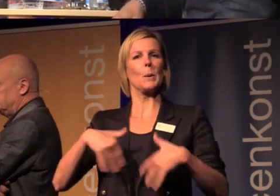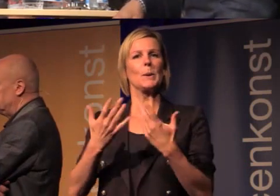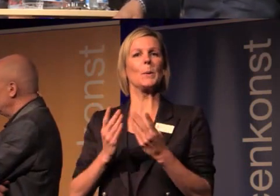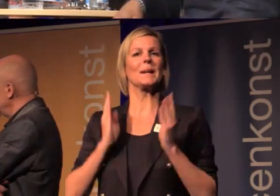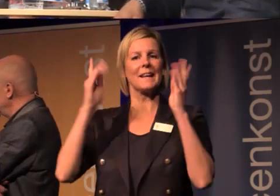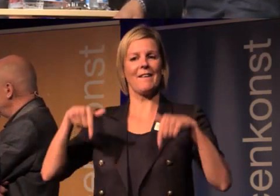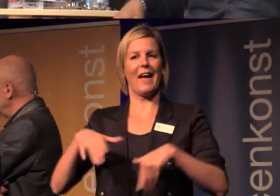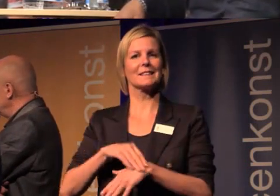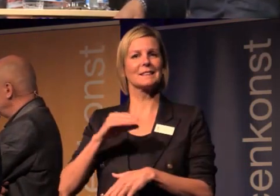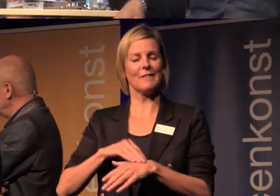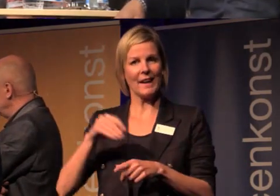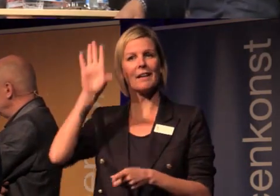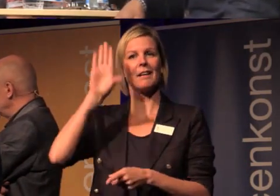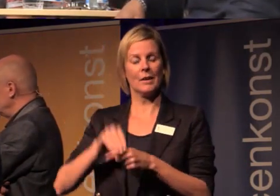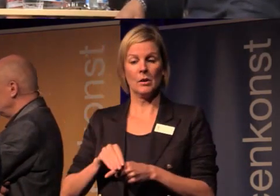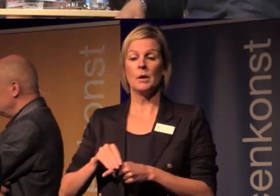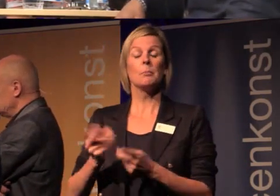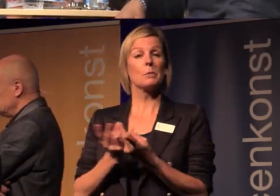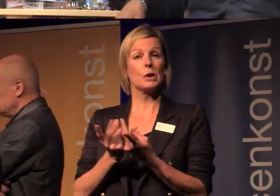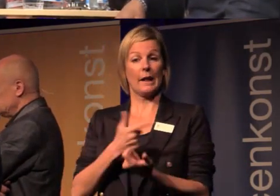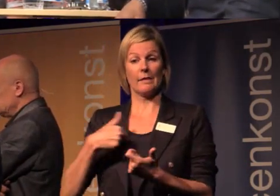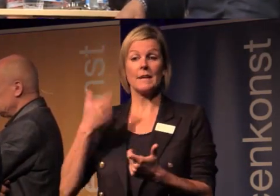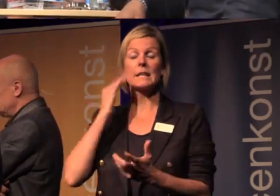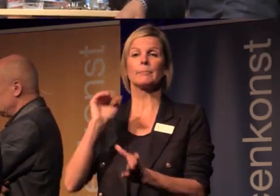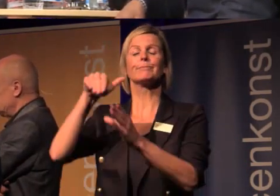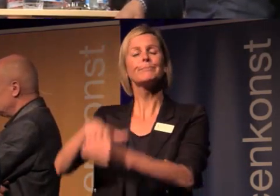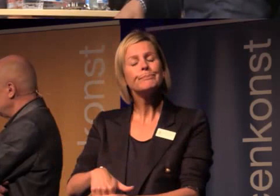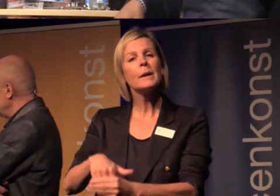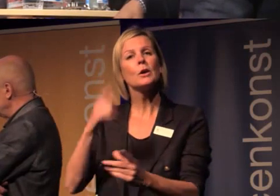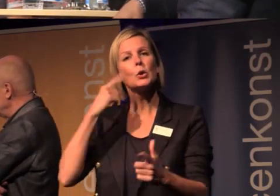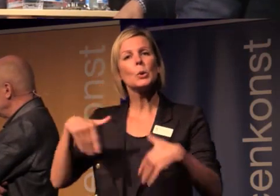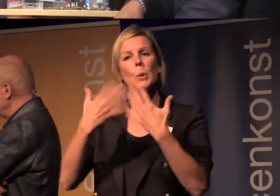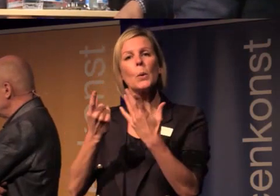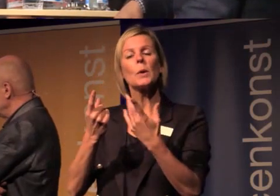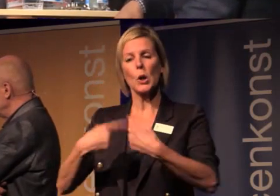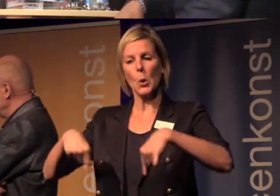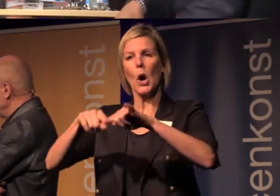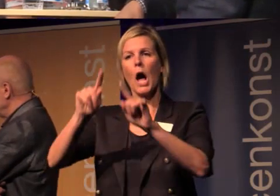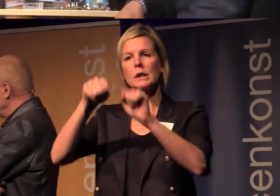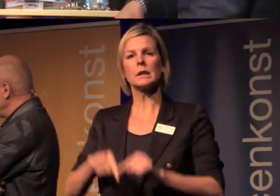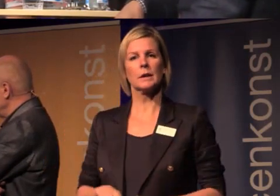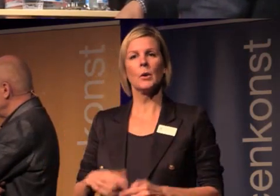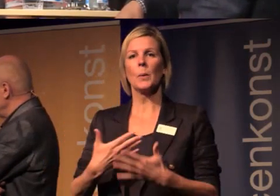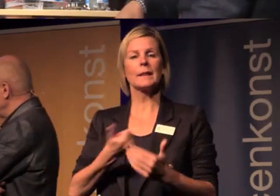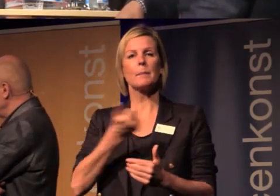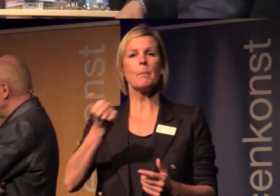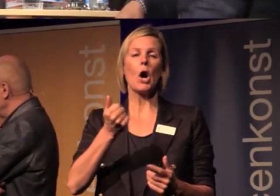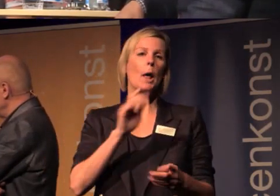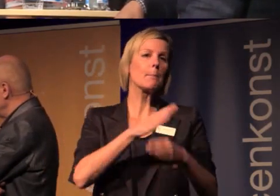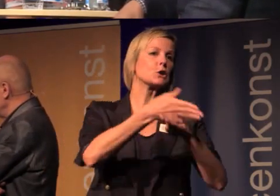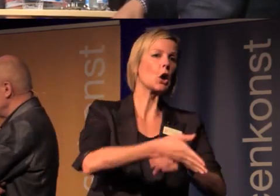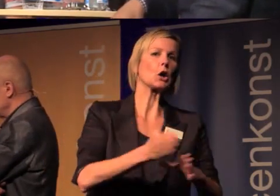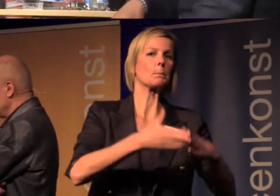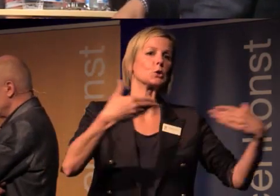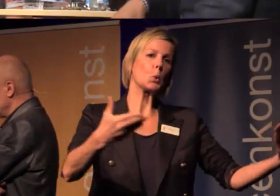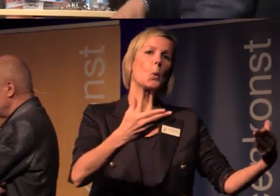ger människor en möjlighet att faktiskt ta del av den kultur som finns lokalt och som inte är de stora institutionerna som alla känner till. Jag tror också att det